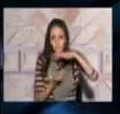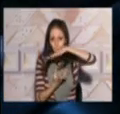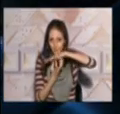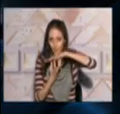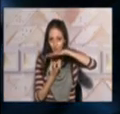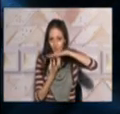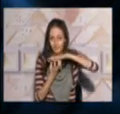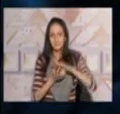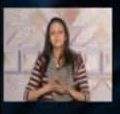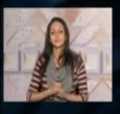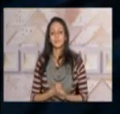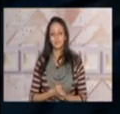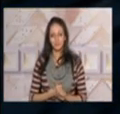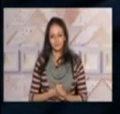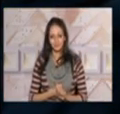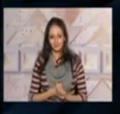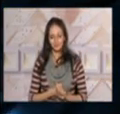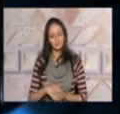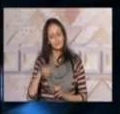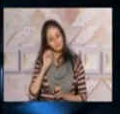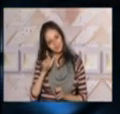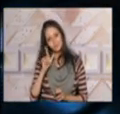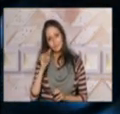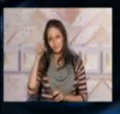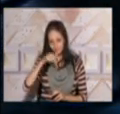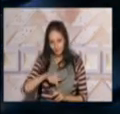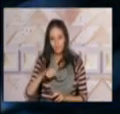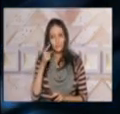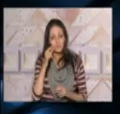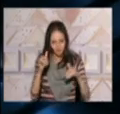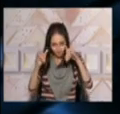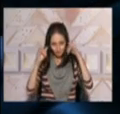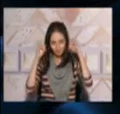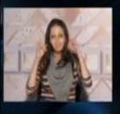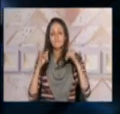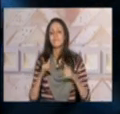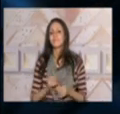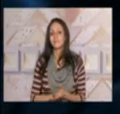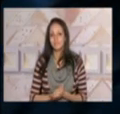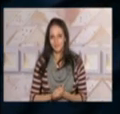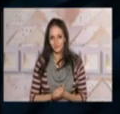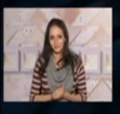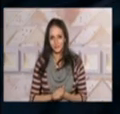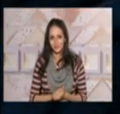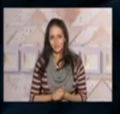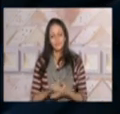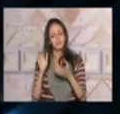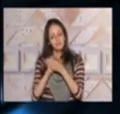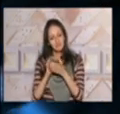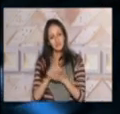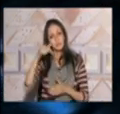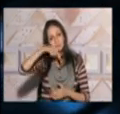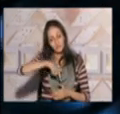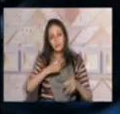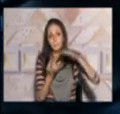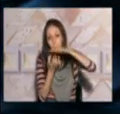أكتر يعني. كلنا كل عدد نتابع. يمكن في تركيز شوية طبعا، وهم الحقيقة السادة الأفاضل الزملاء الأفاضل في الجامعات